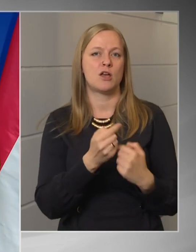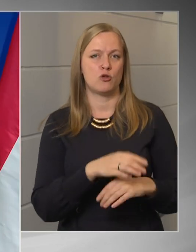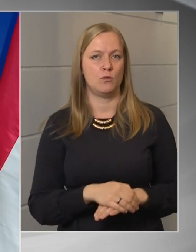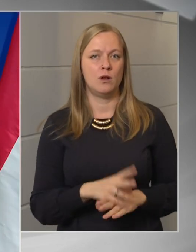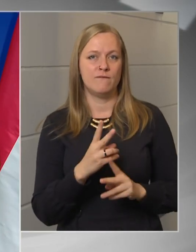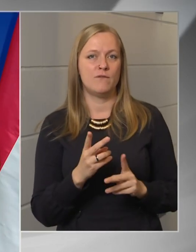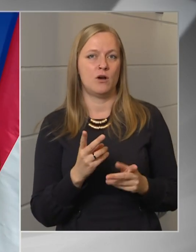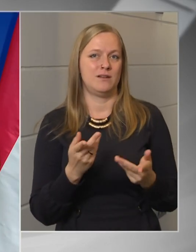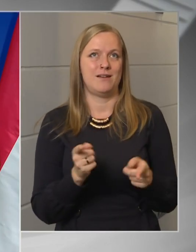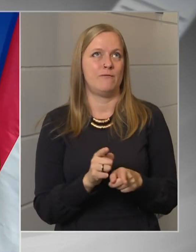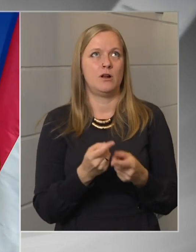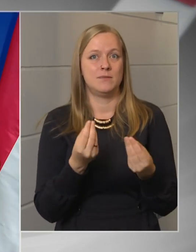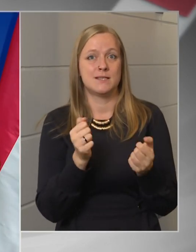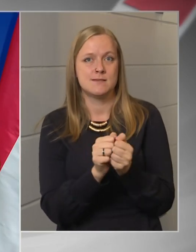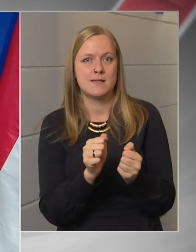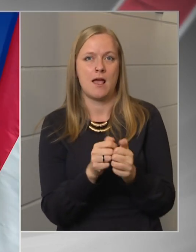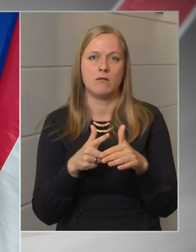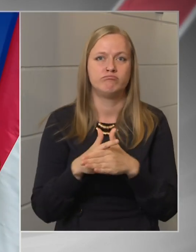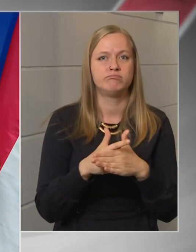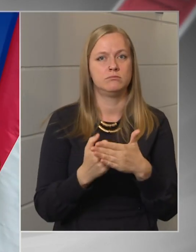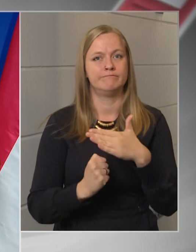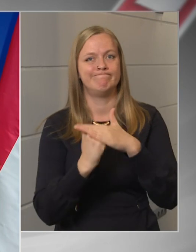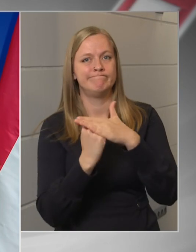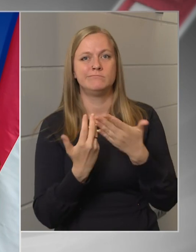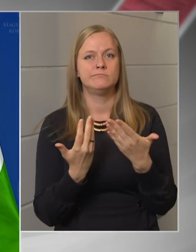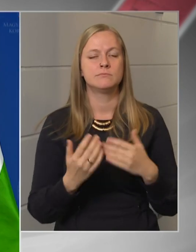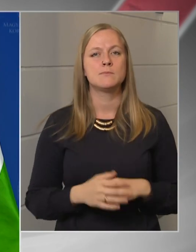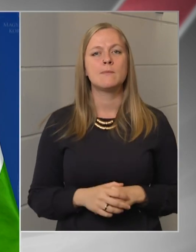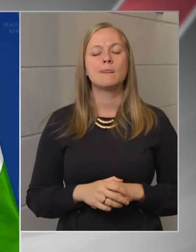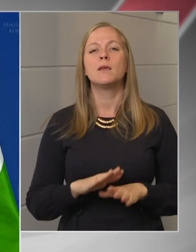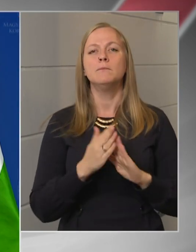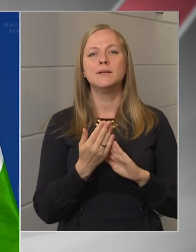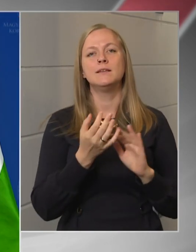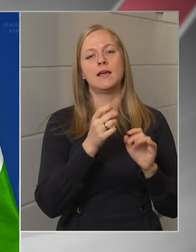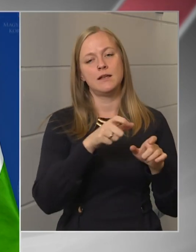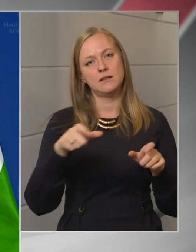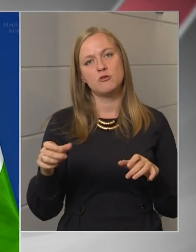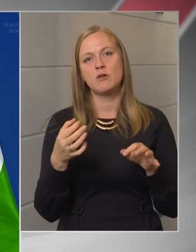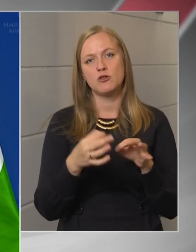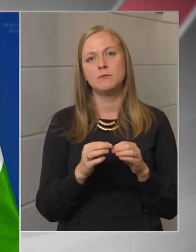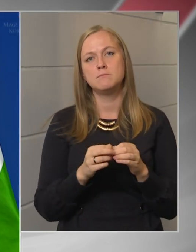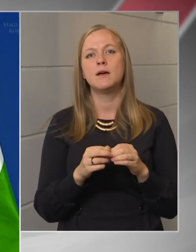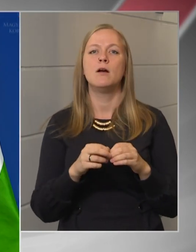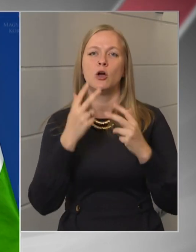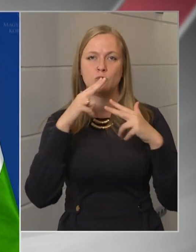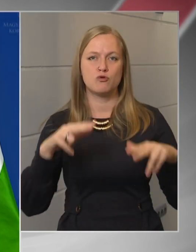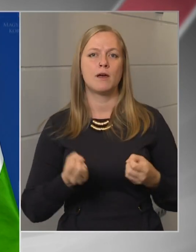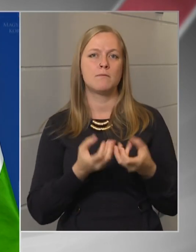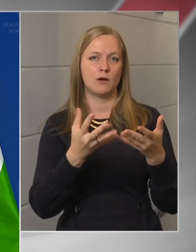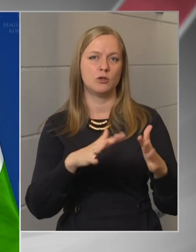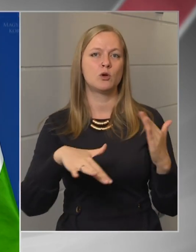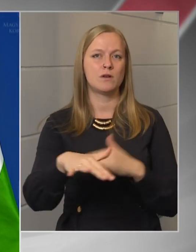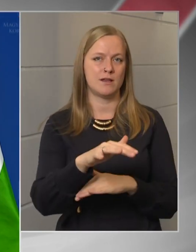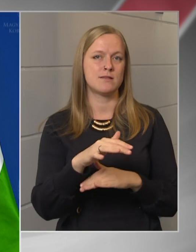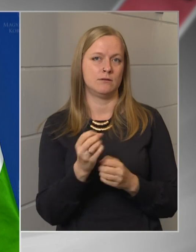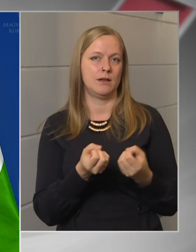-e számos kor, számosságának korlátja ezeket? Ezt minden egyes esetben, amikor a hatóság a környezetvédelmi engedélyt megadja, mérlegálnie